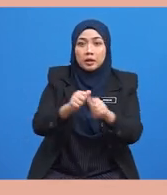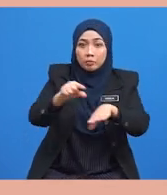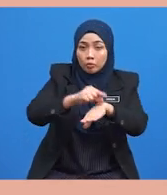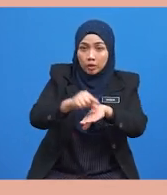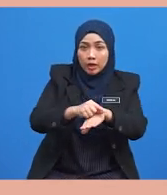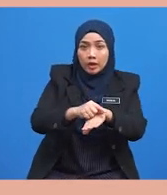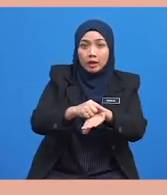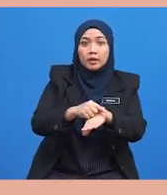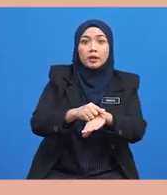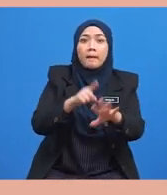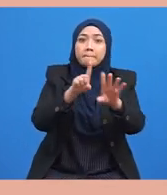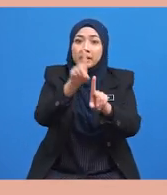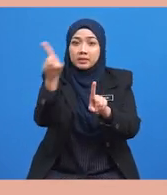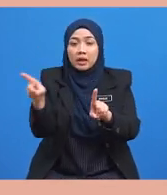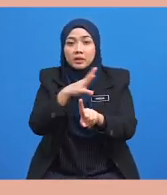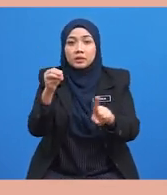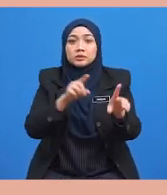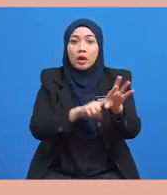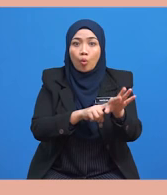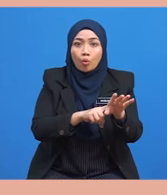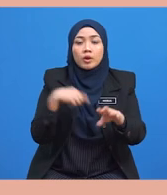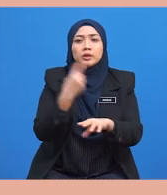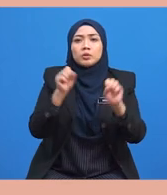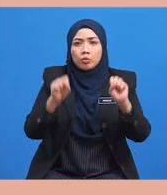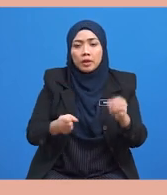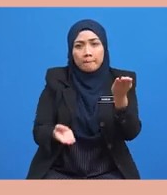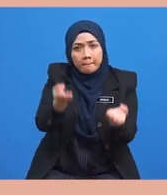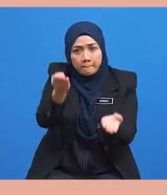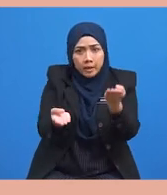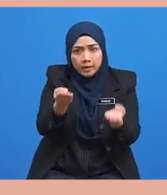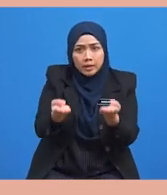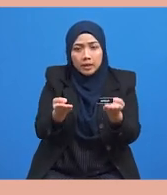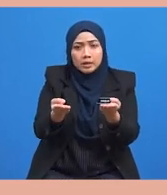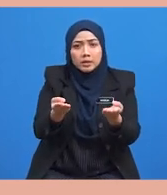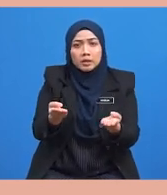daun, kita boleh membandingkan corak kedua-dua plot